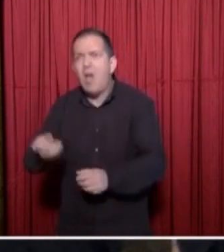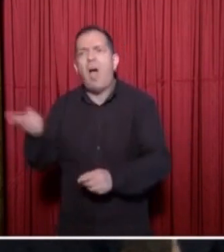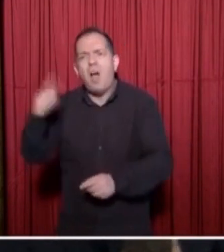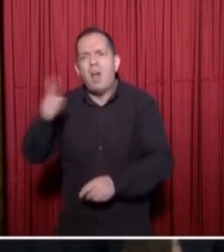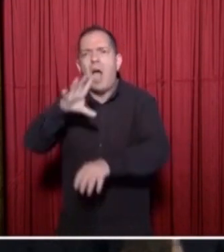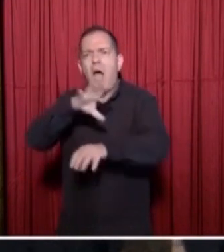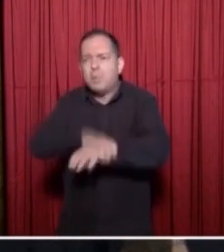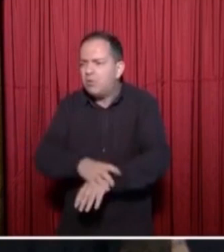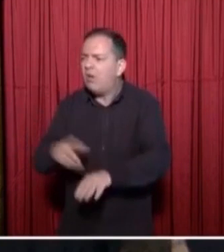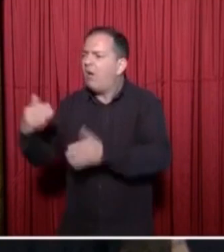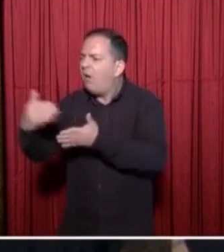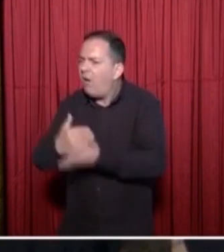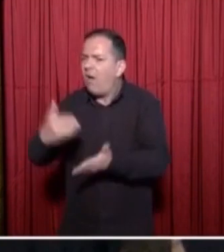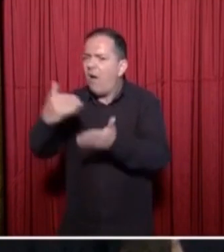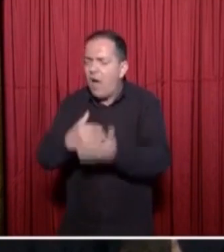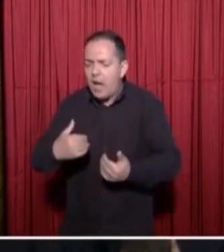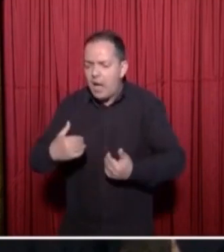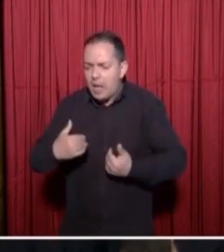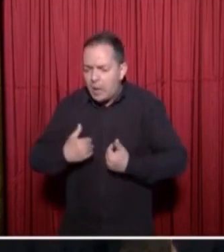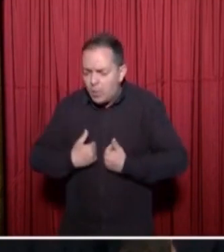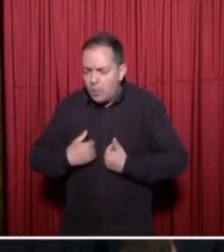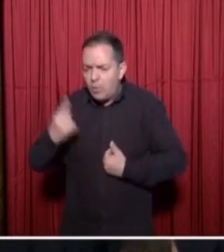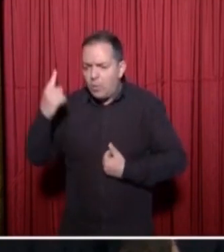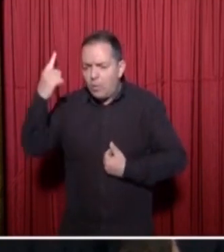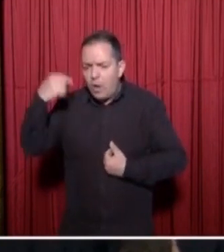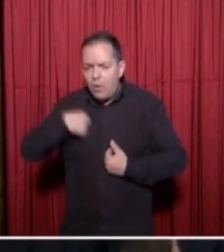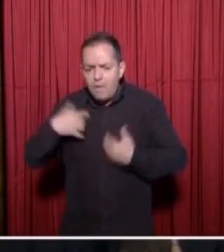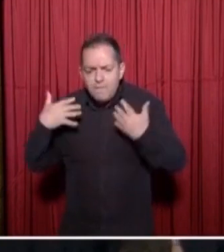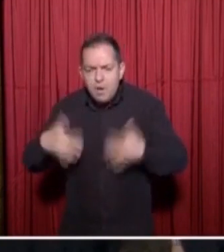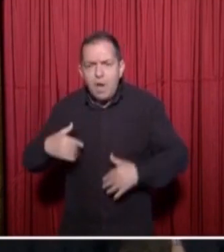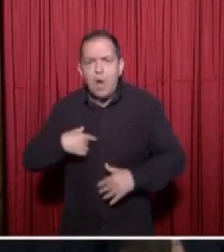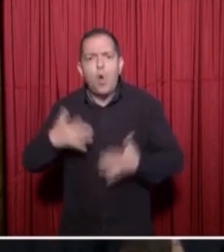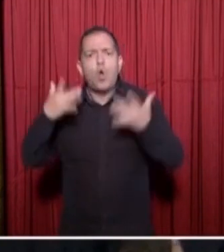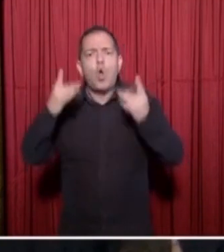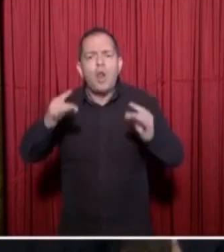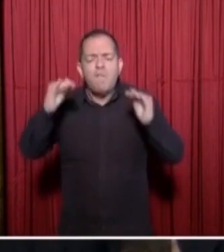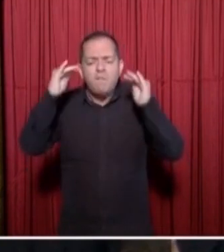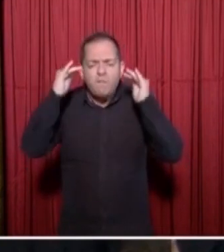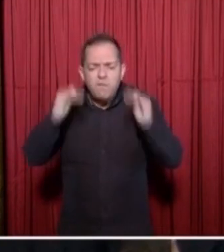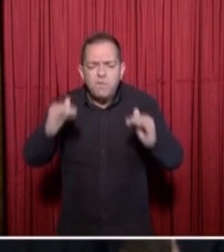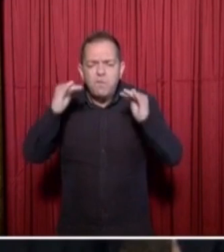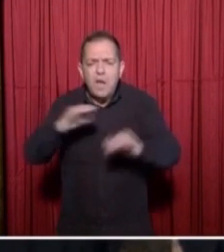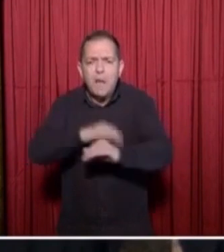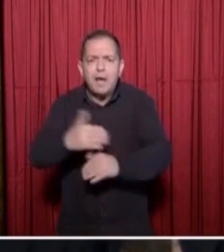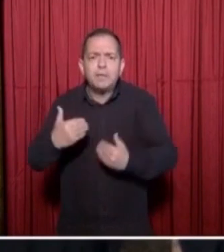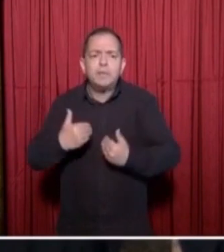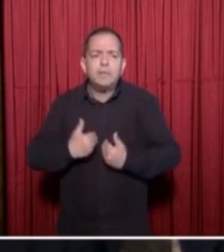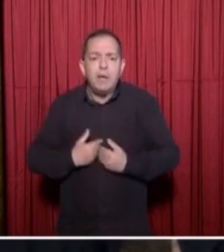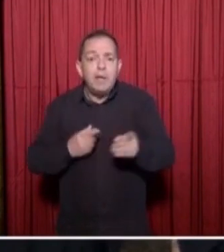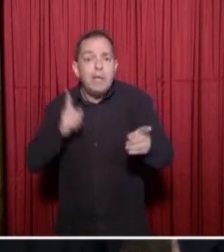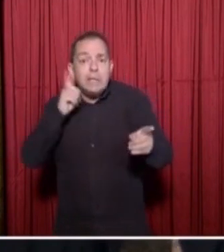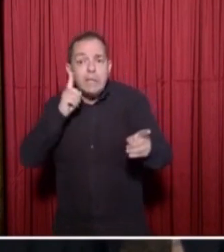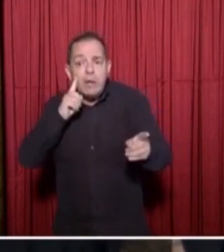και άσωτη ον περ πρώτο σπέλο, και πτωούμε αλεμένο τη φαύλη συνηθία ο άφρον, η πόρνη